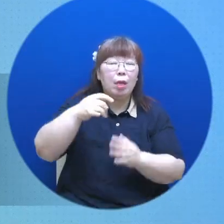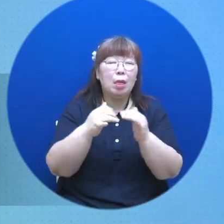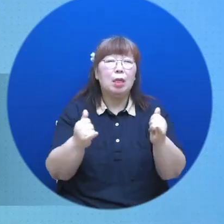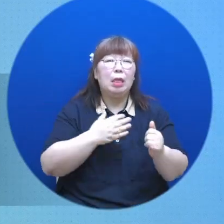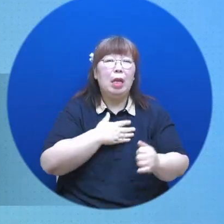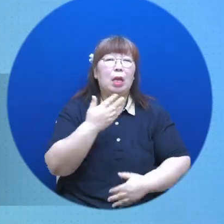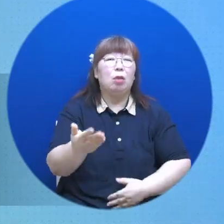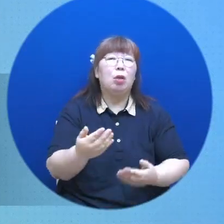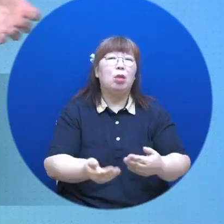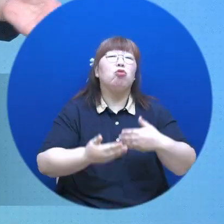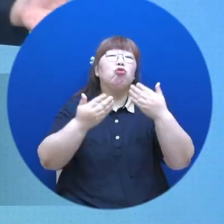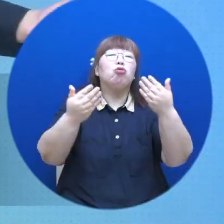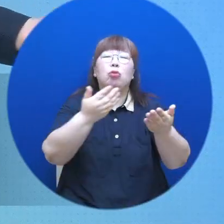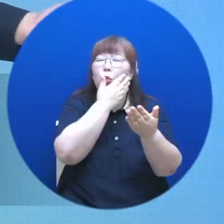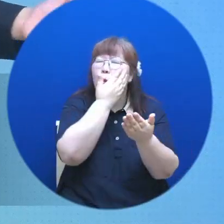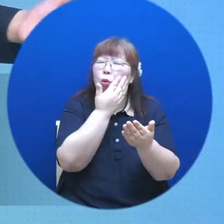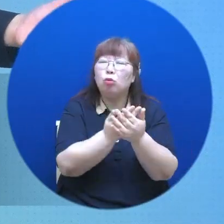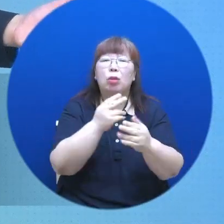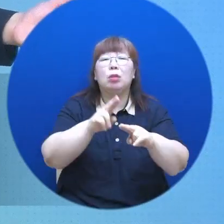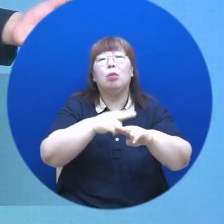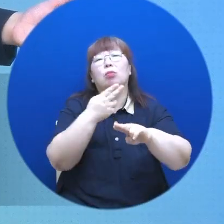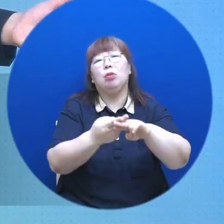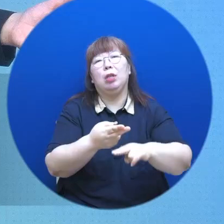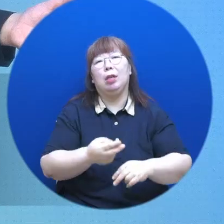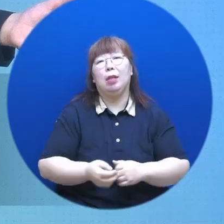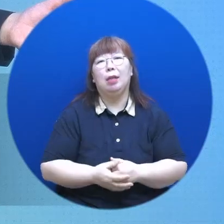준 소중한 선물이란다.